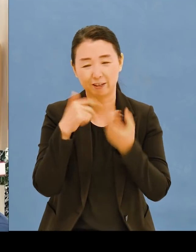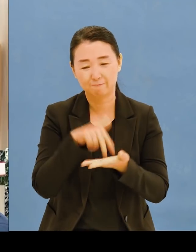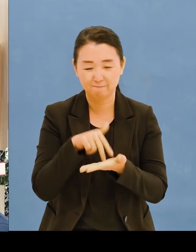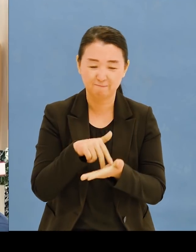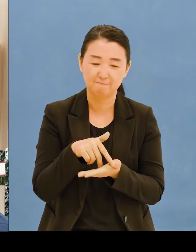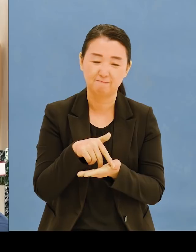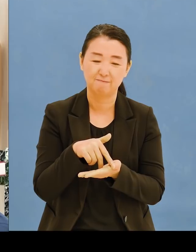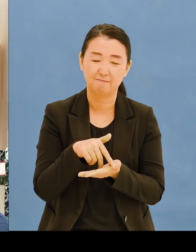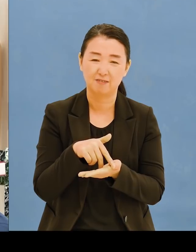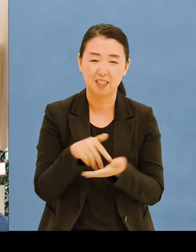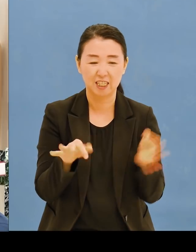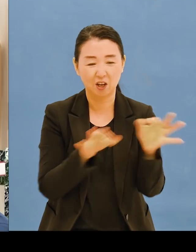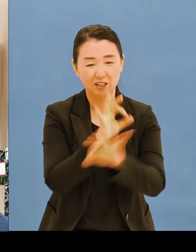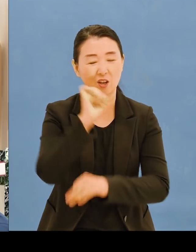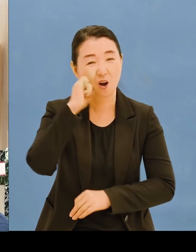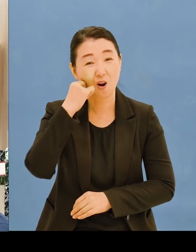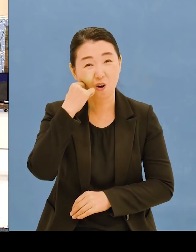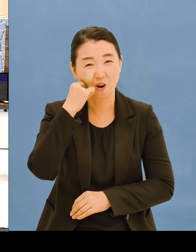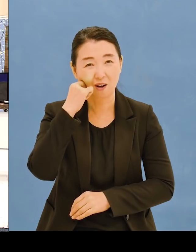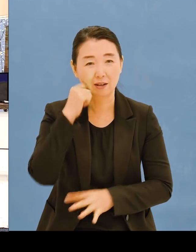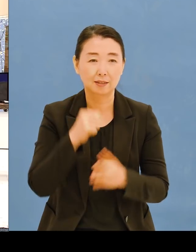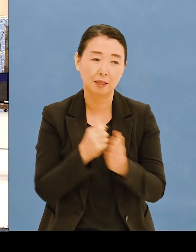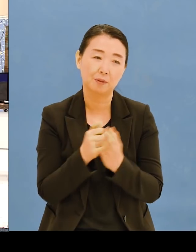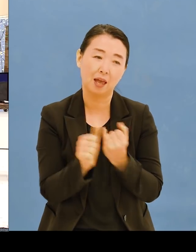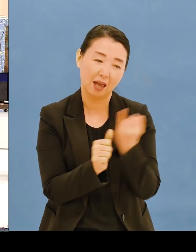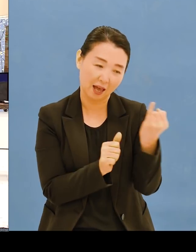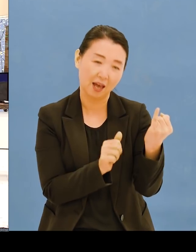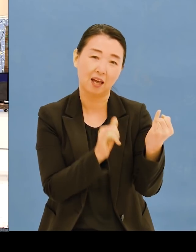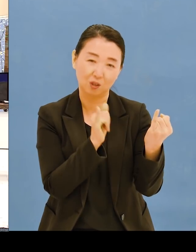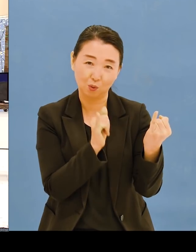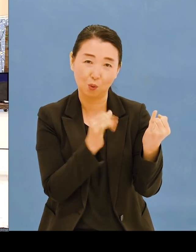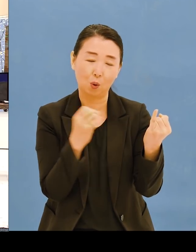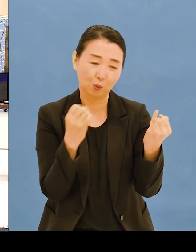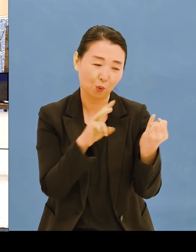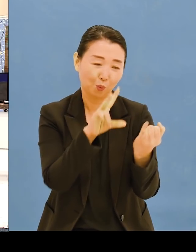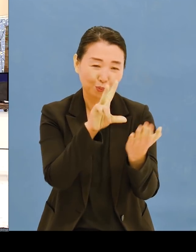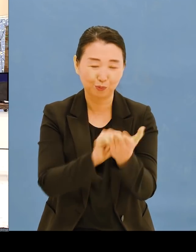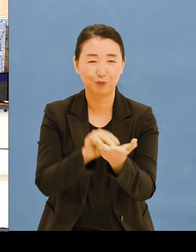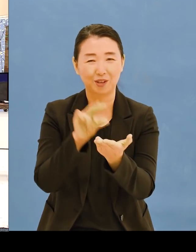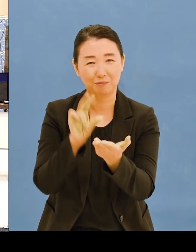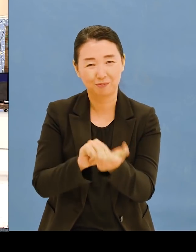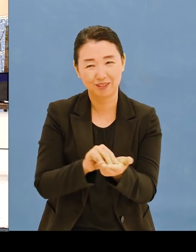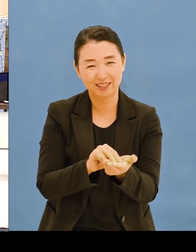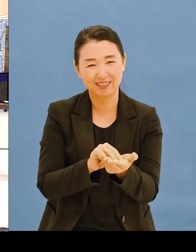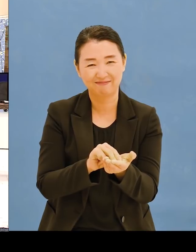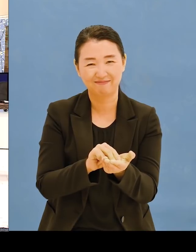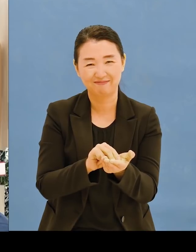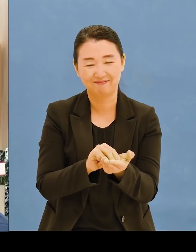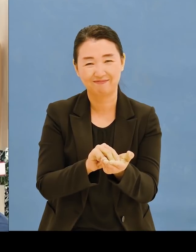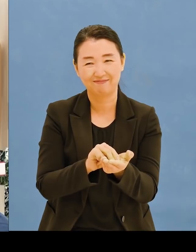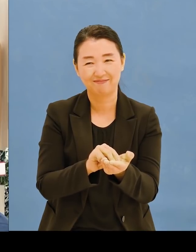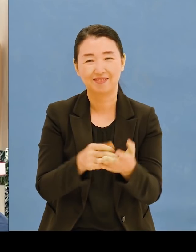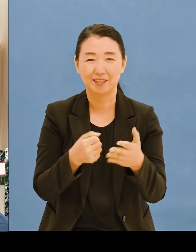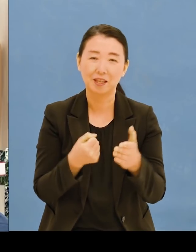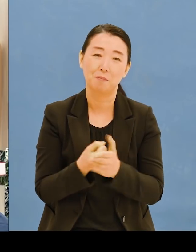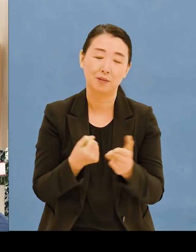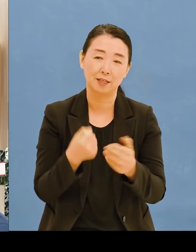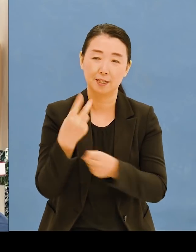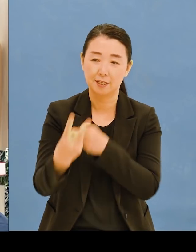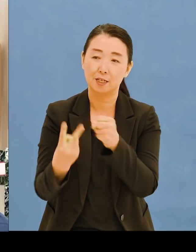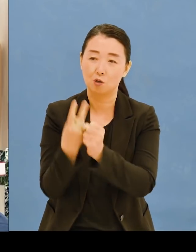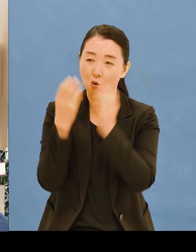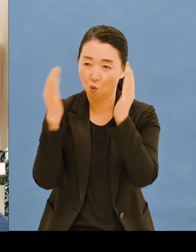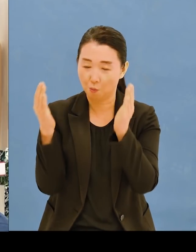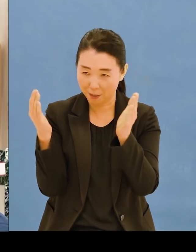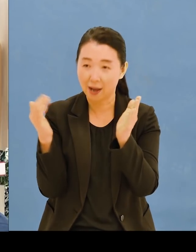이제 재정적인 문제도 있었고 네. 그다음에 이제 아내도 있었고 여러 가지 이제 문제들이 많이 발생을 해서 2년 공부를